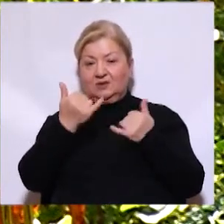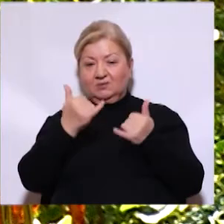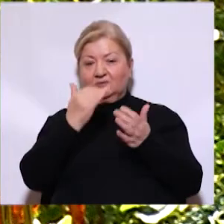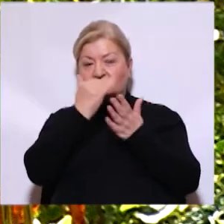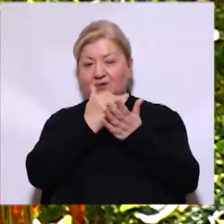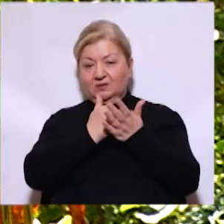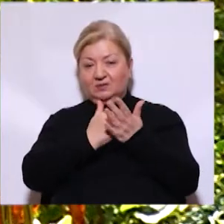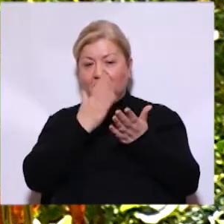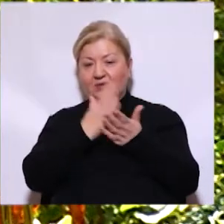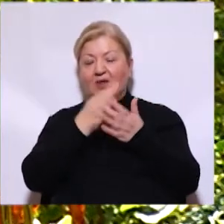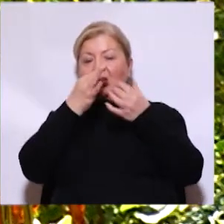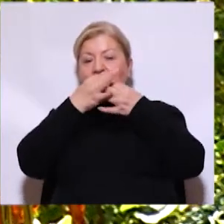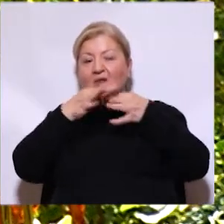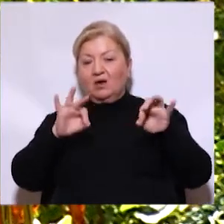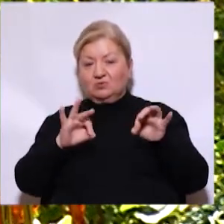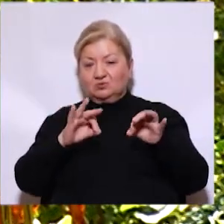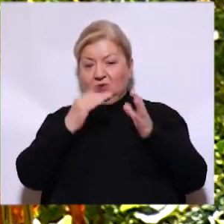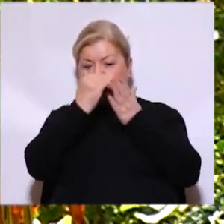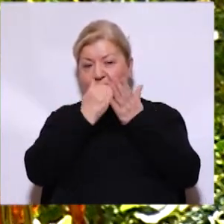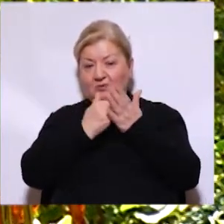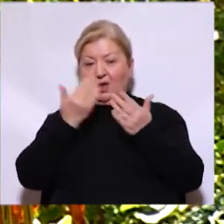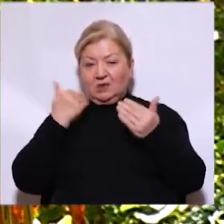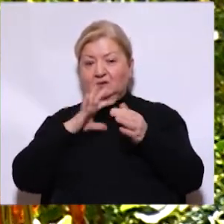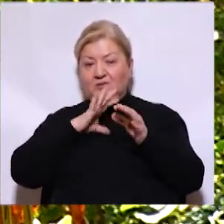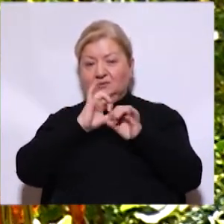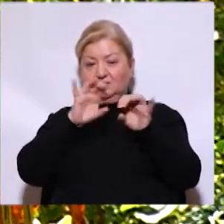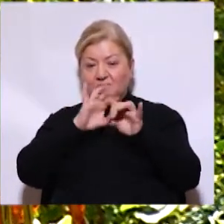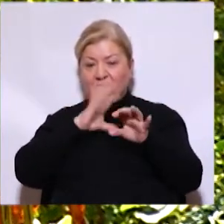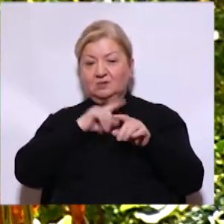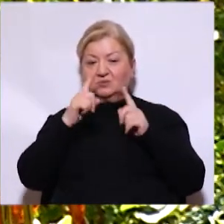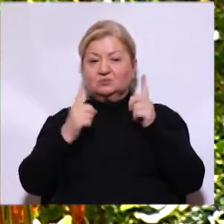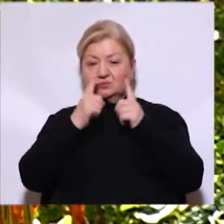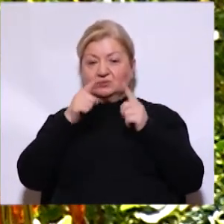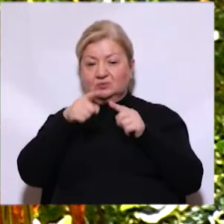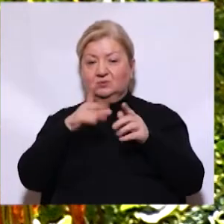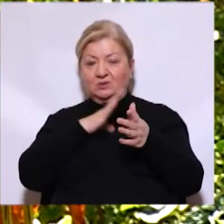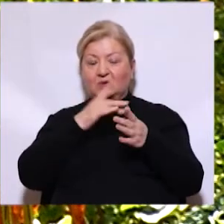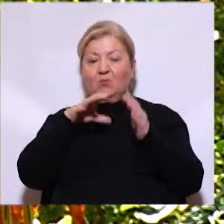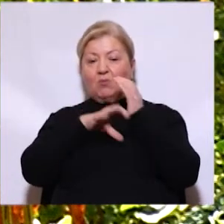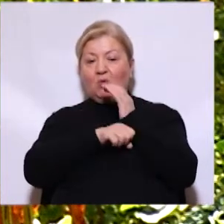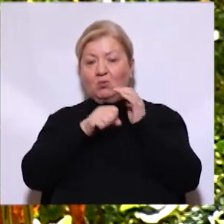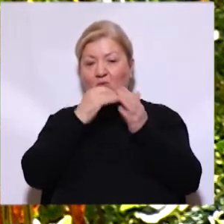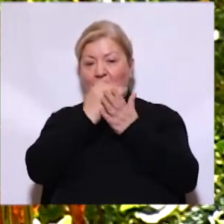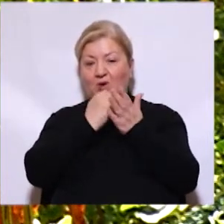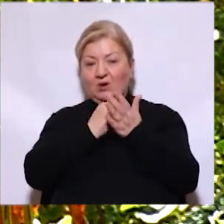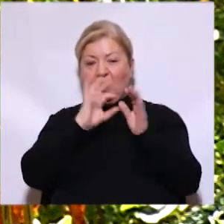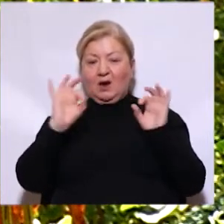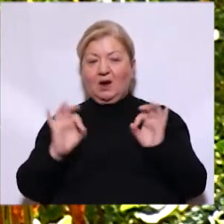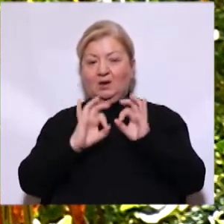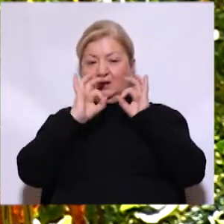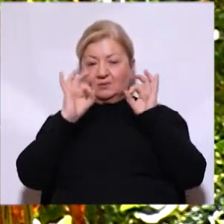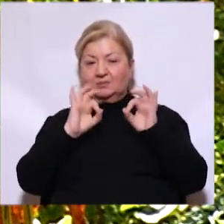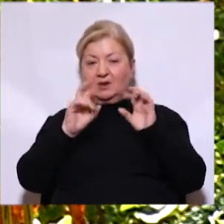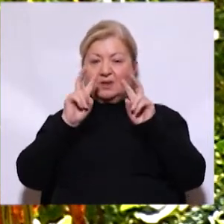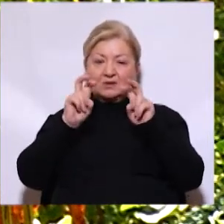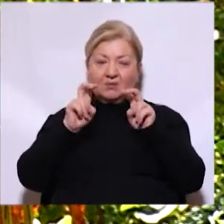რომ დღევანდელი გაკვეთილი არის თავისუფალი გაკვეთილი, აქამდე თანათქომი მქონდა და ზოგადად ამ პრაქტიკას ვიყენებ, რომ ბოლო გაკვეთილზე